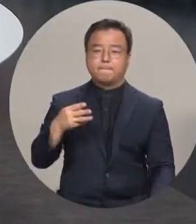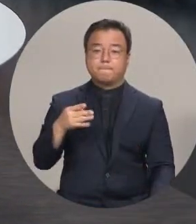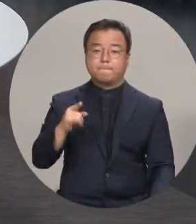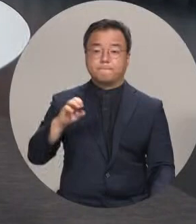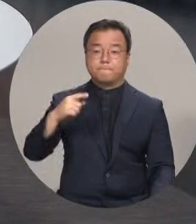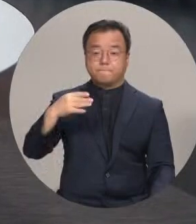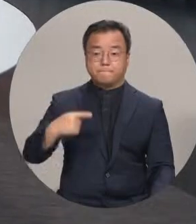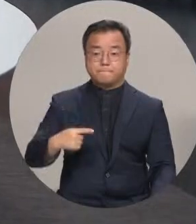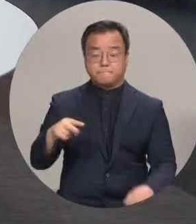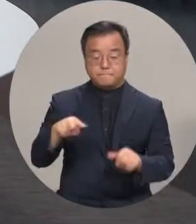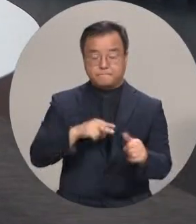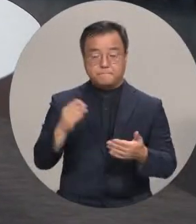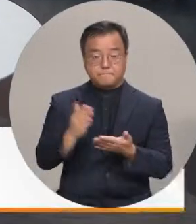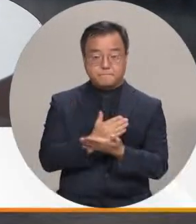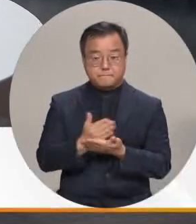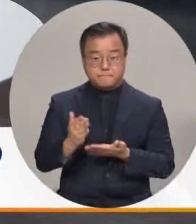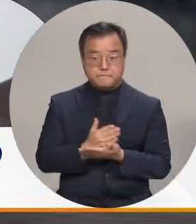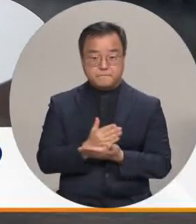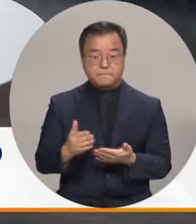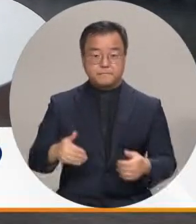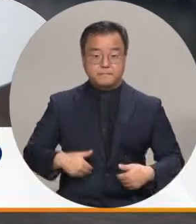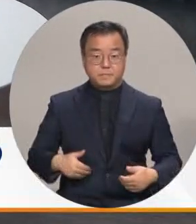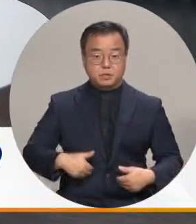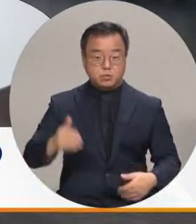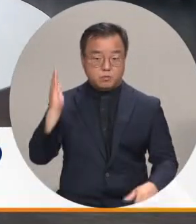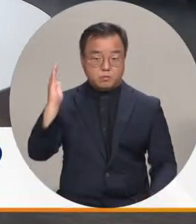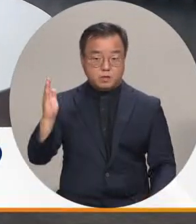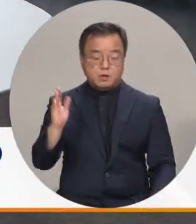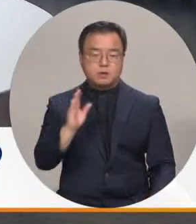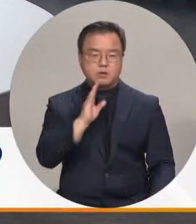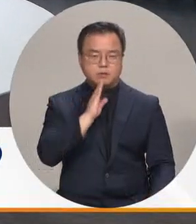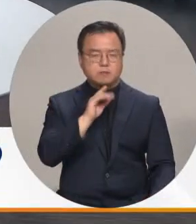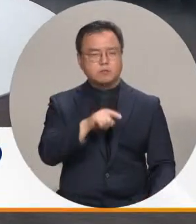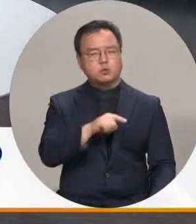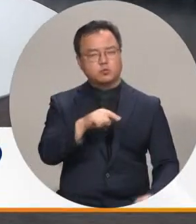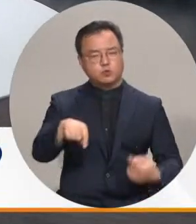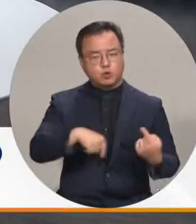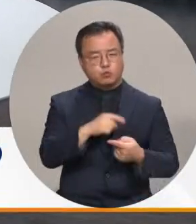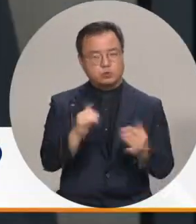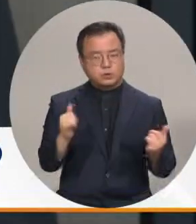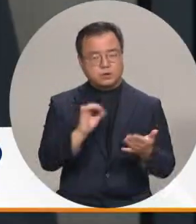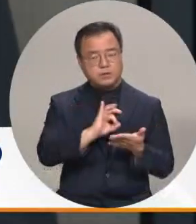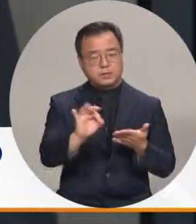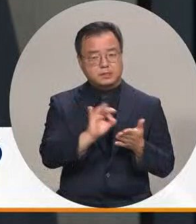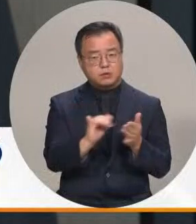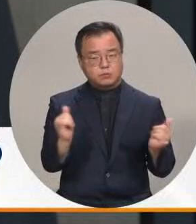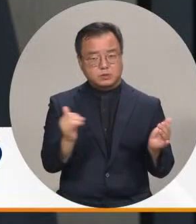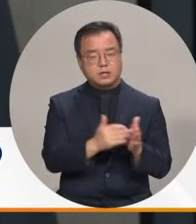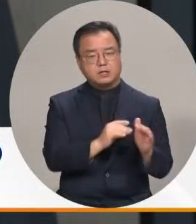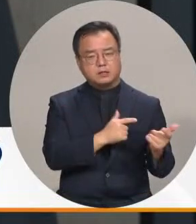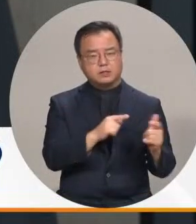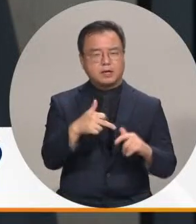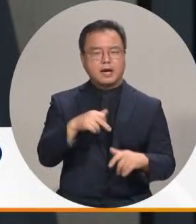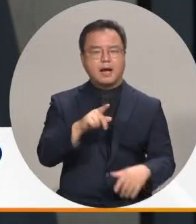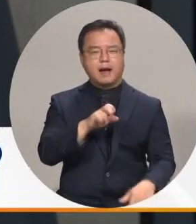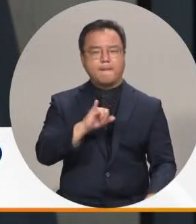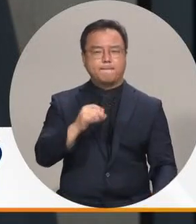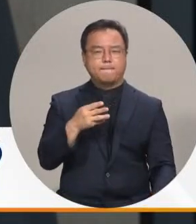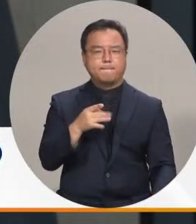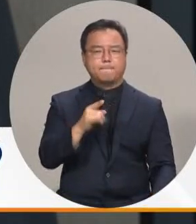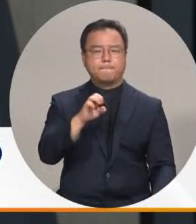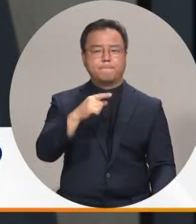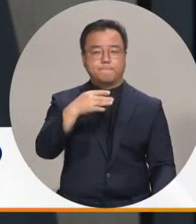공유해야 된다라는 논리를 앞세우고 있는 걸까요네 피대 방의 운영자 사용자 등은 카피레프트의 논리로